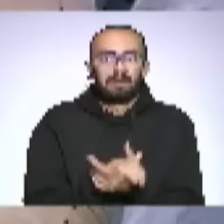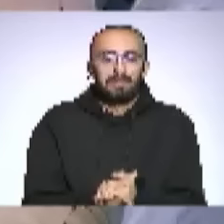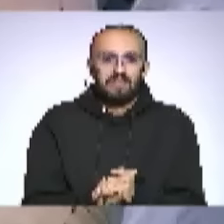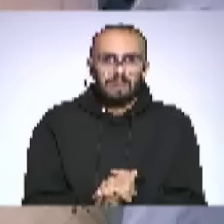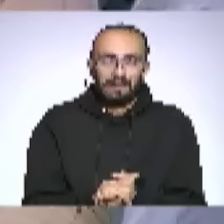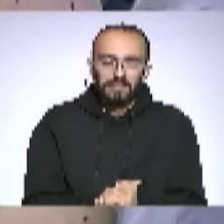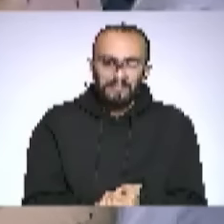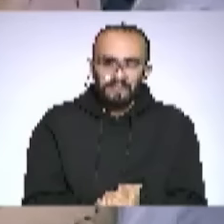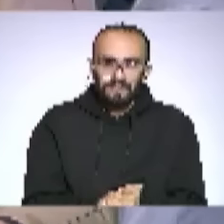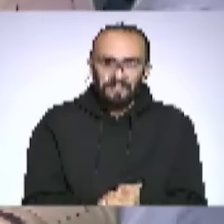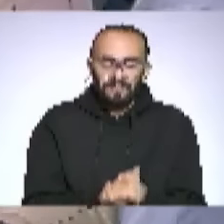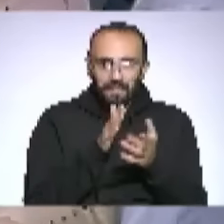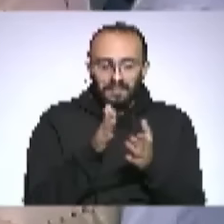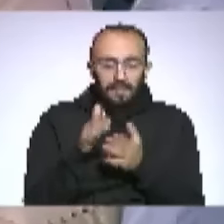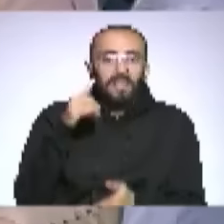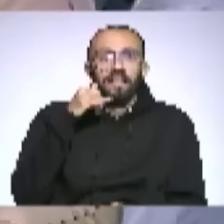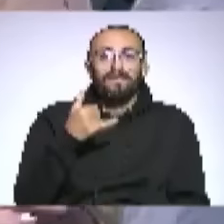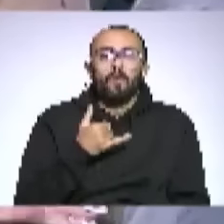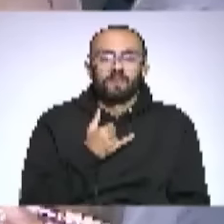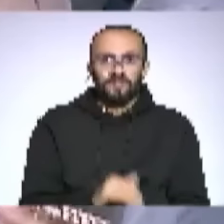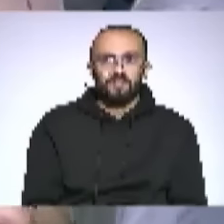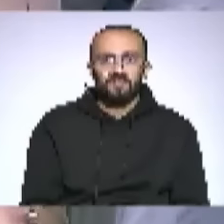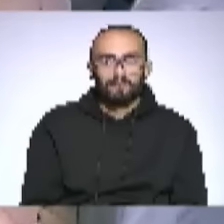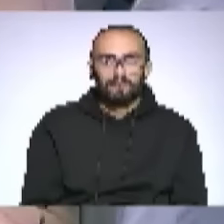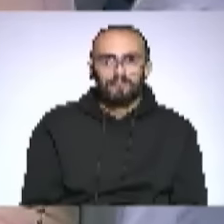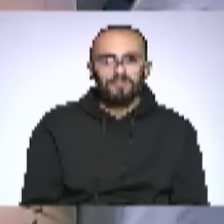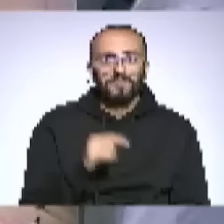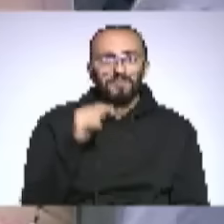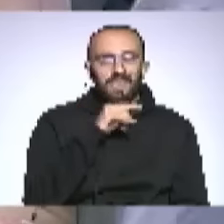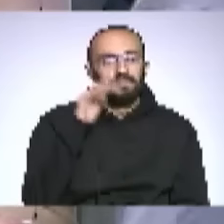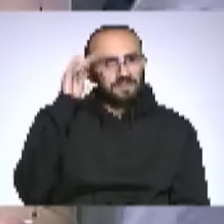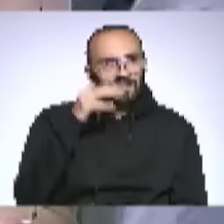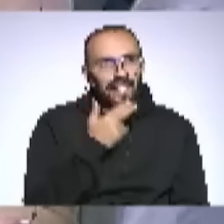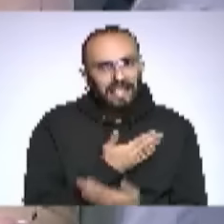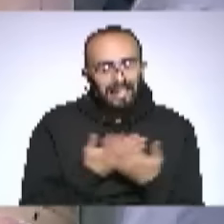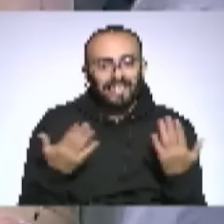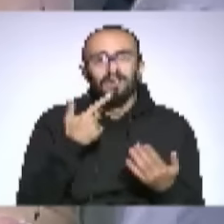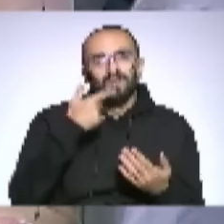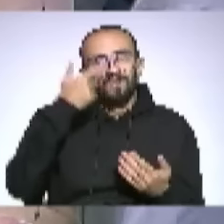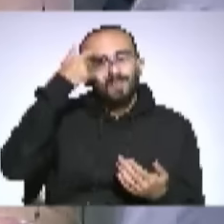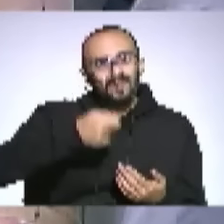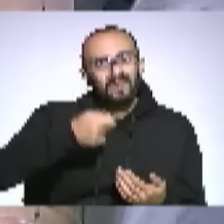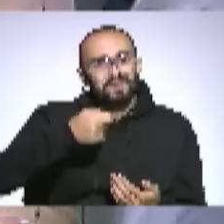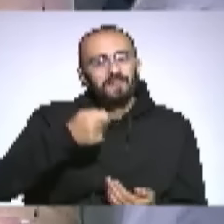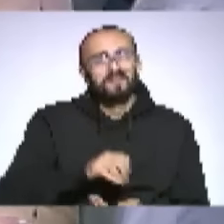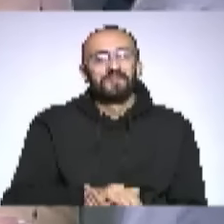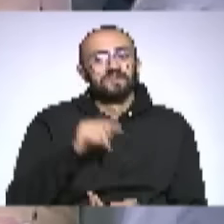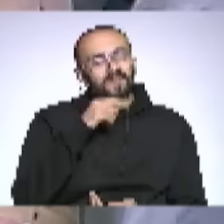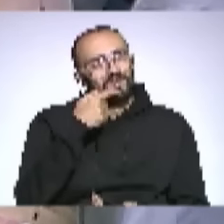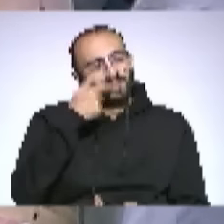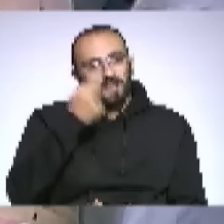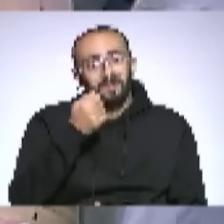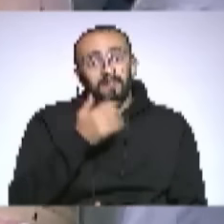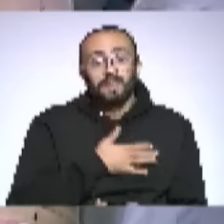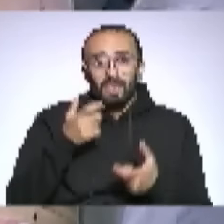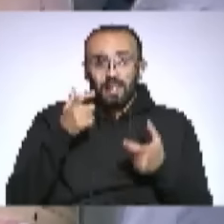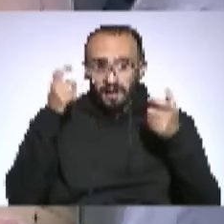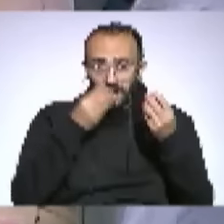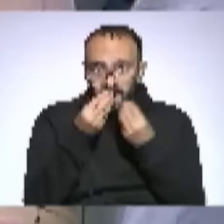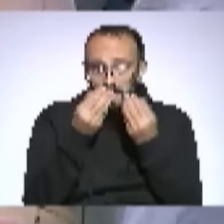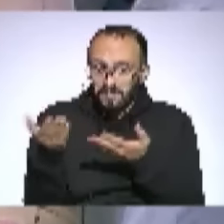حبيبتي بناخد برارك طيب ناخد تليفون الو الو مساء الخير مساء النور كل سنه وانتم طيبين وانت طيبه حبيبتي اتفضلي كلم